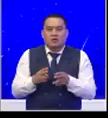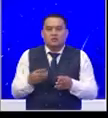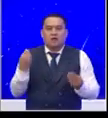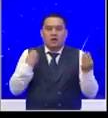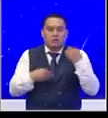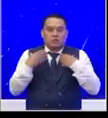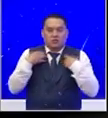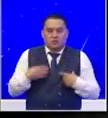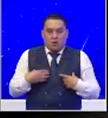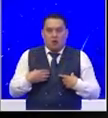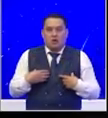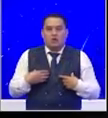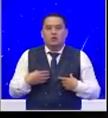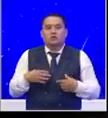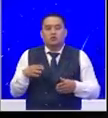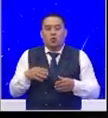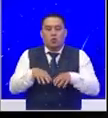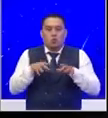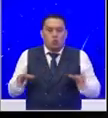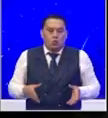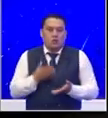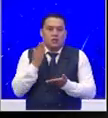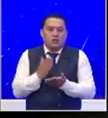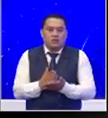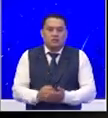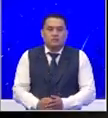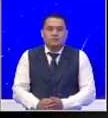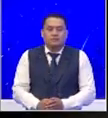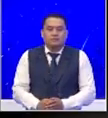надев спасательные жилеты и имели с собой спасательные круги.